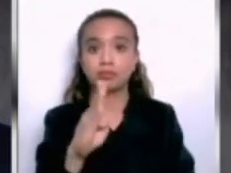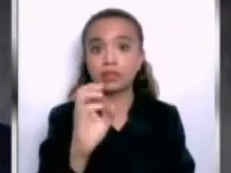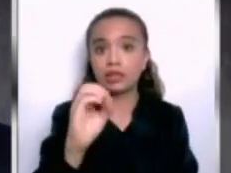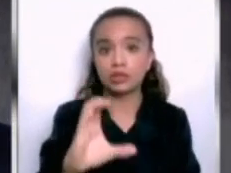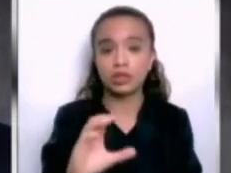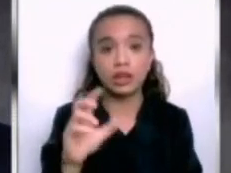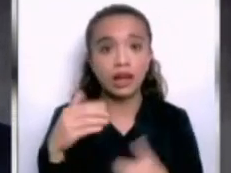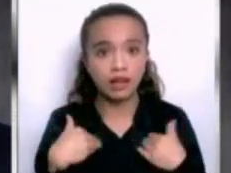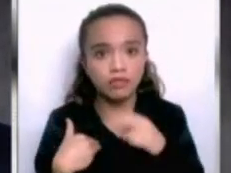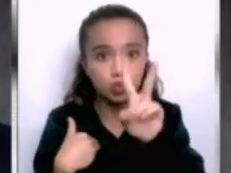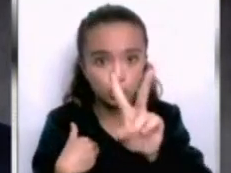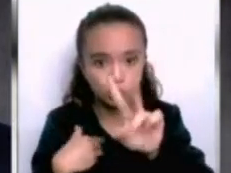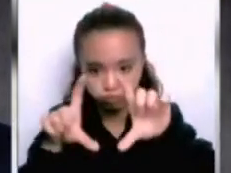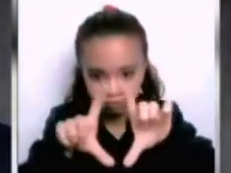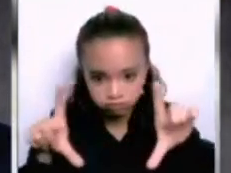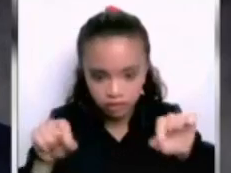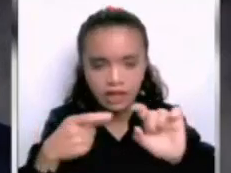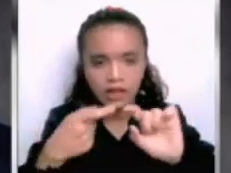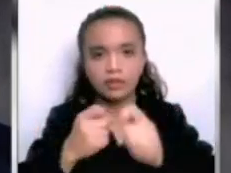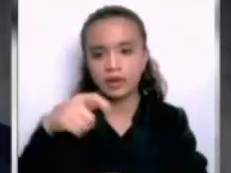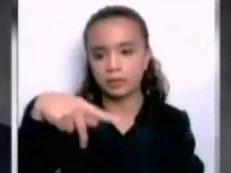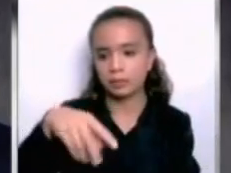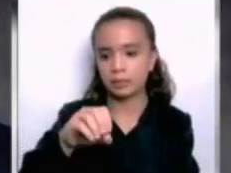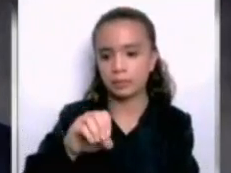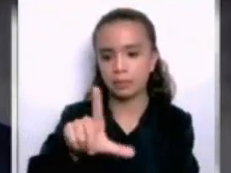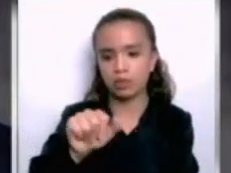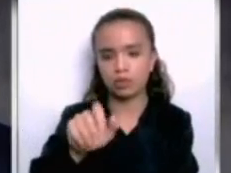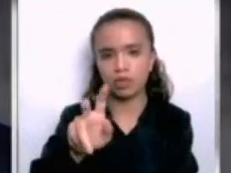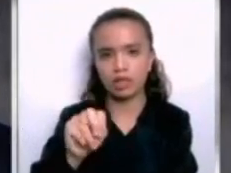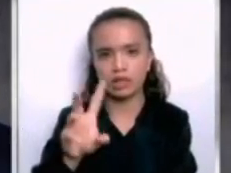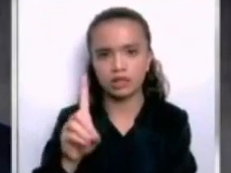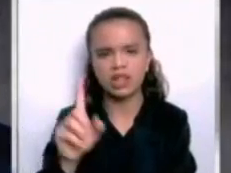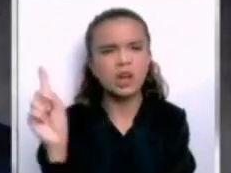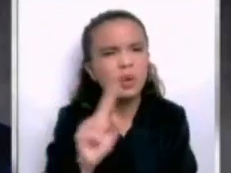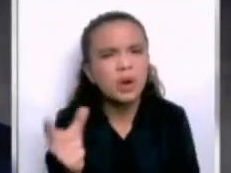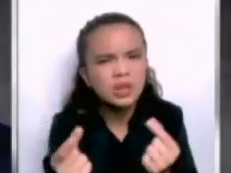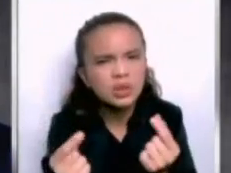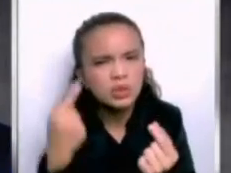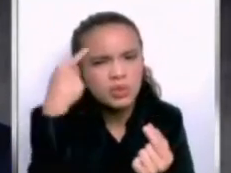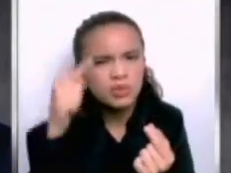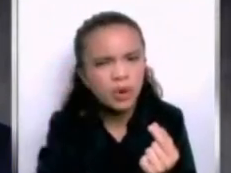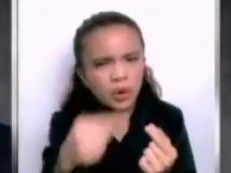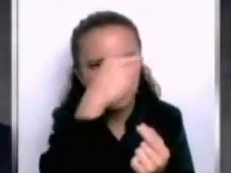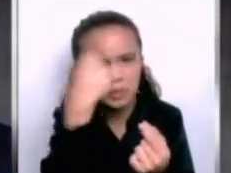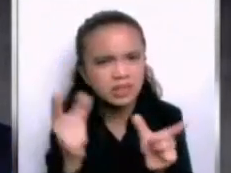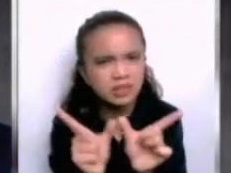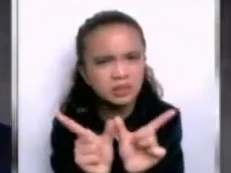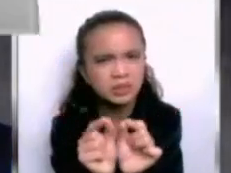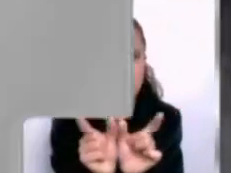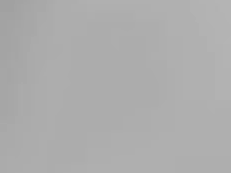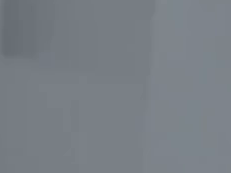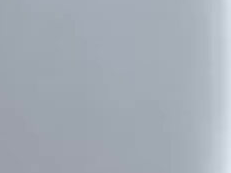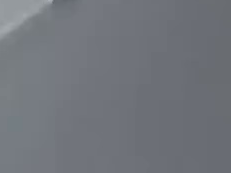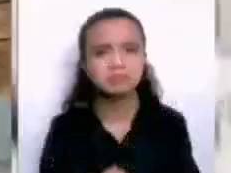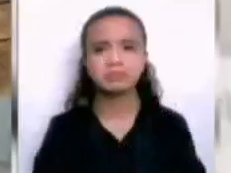Poland Pero ano nga bang ginagawa sa mga ganyang black ants alamin po sa pagtutok ni June